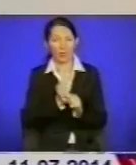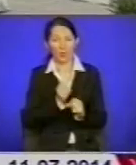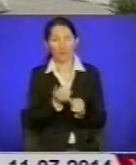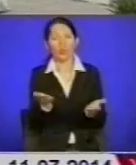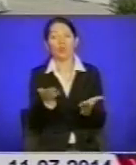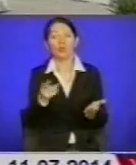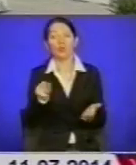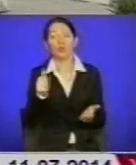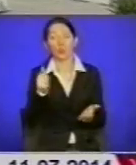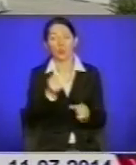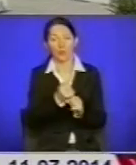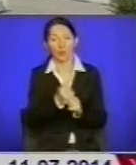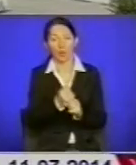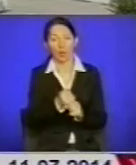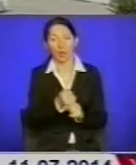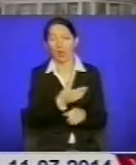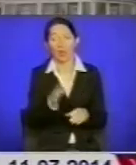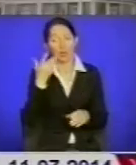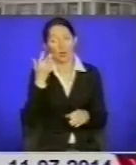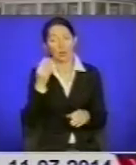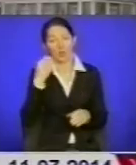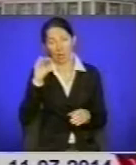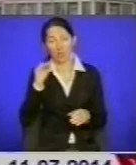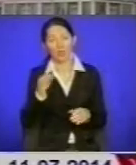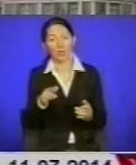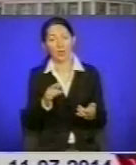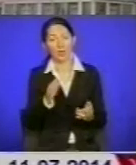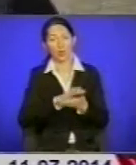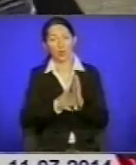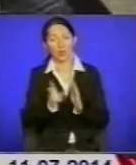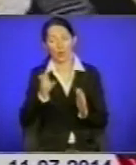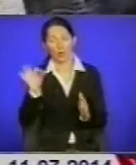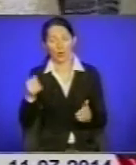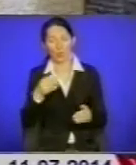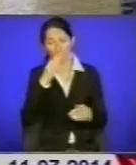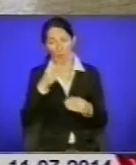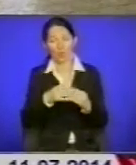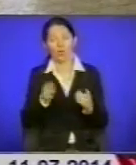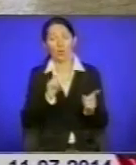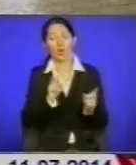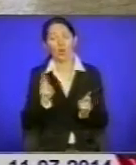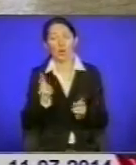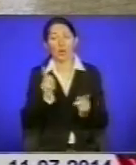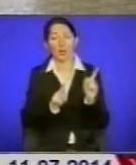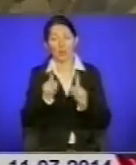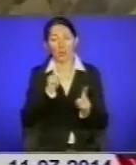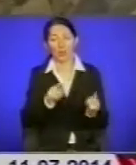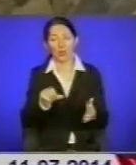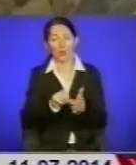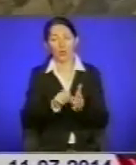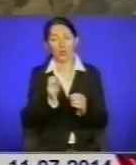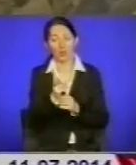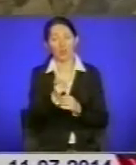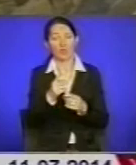предназначена? Найліпша ситуація у Борщові. Напередодні семінару організатори відвідали 12 об'єктів соціального спрямування.